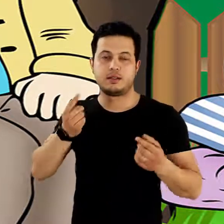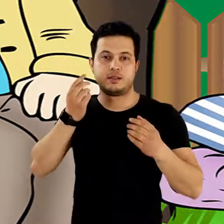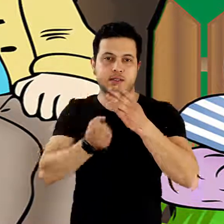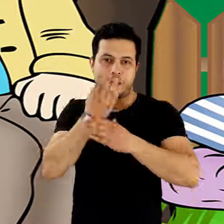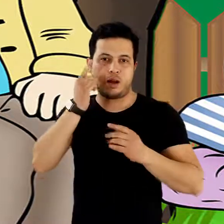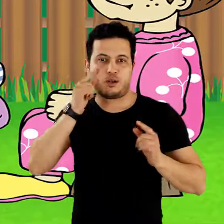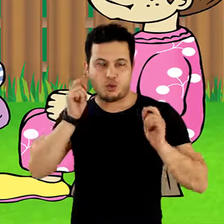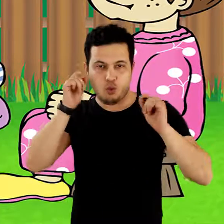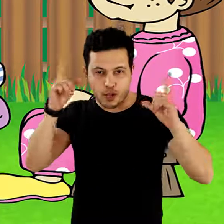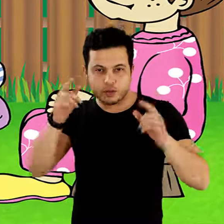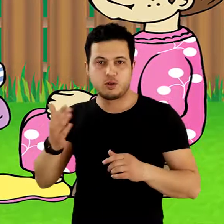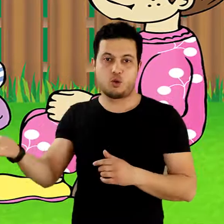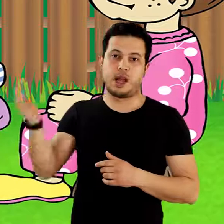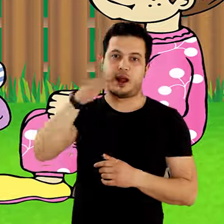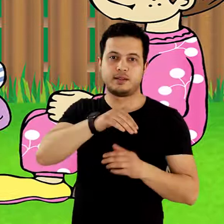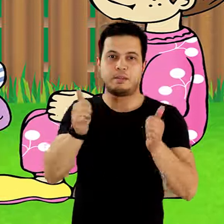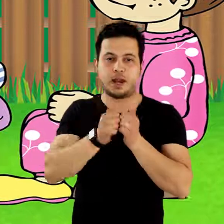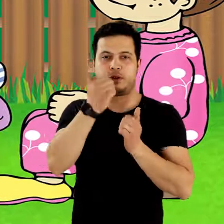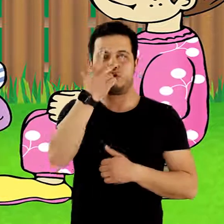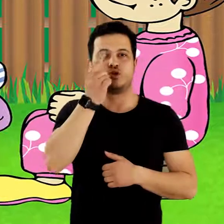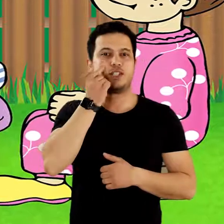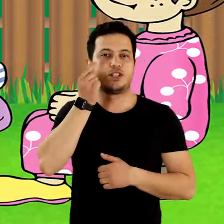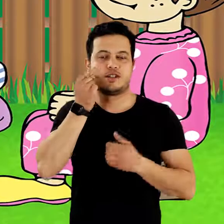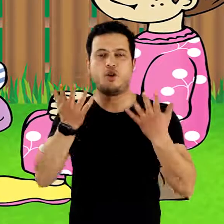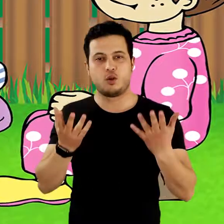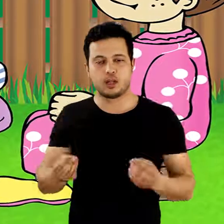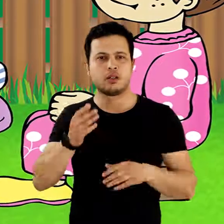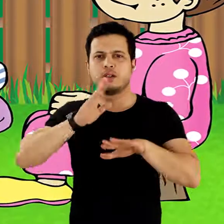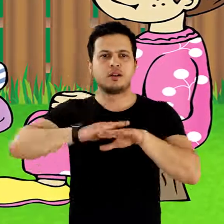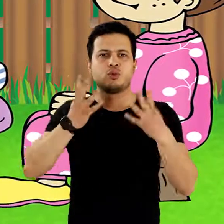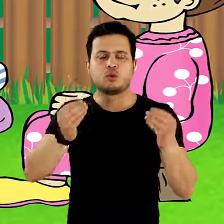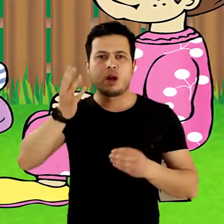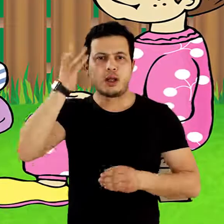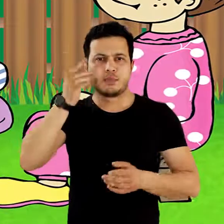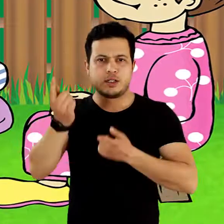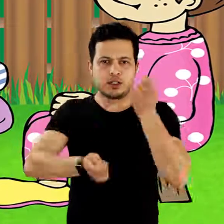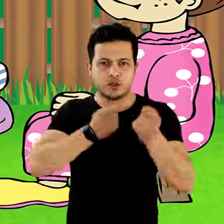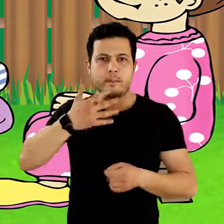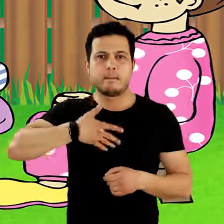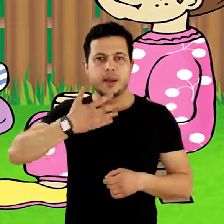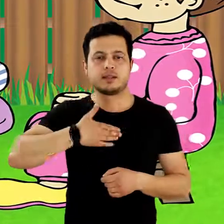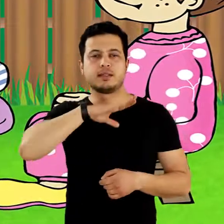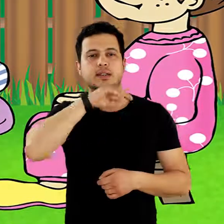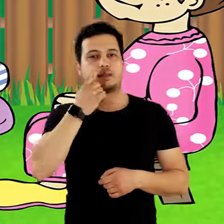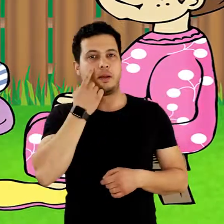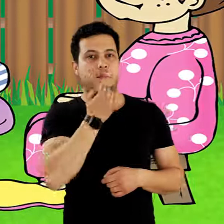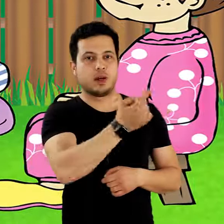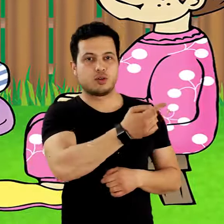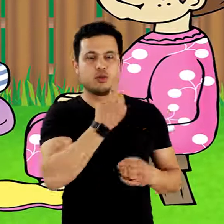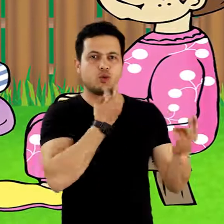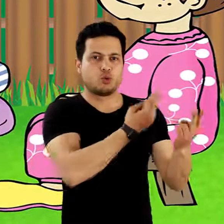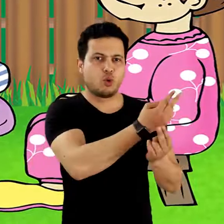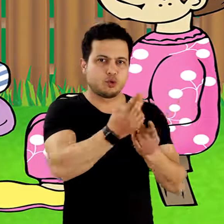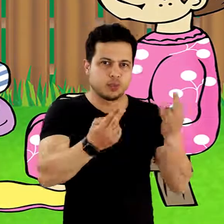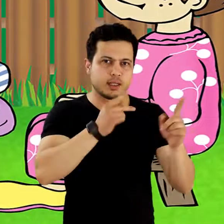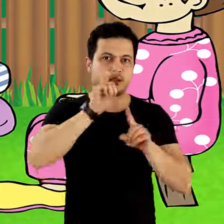gelmişti. O da bir yandan ne olduğunu anlamaya çalışıyor, bir yandan da merakla dedesine bakıyordu. Konuşmaları Çınar